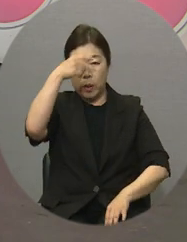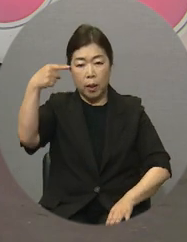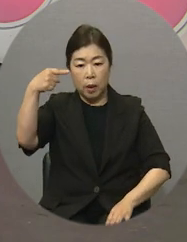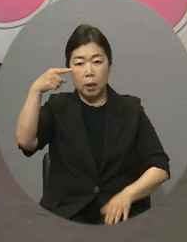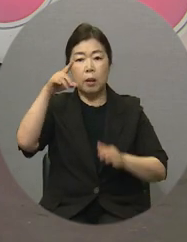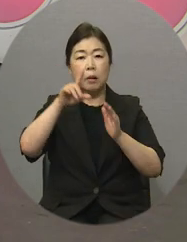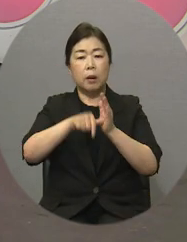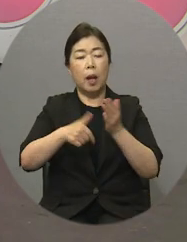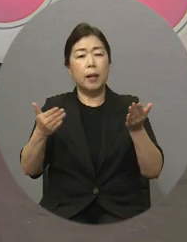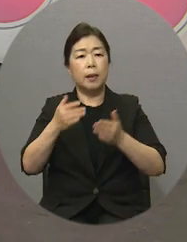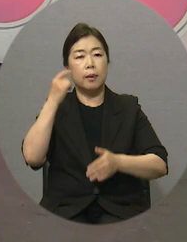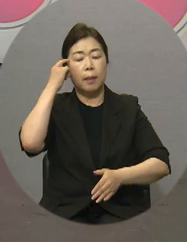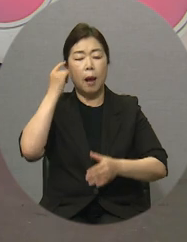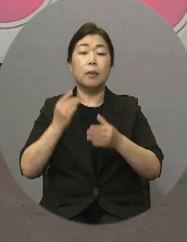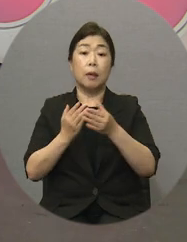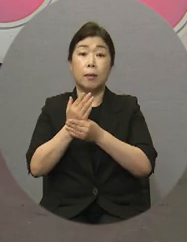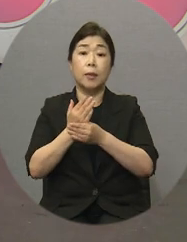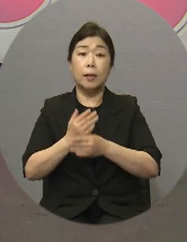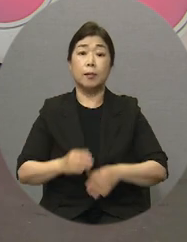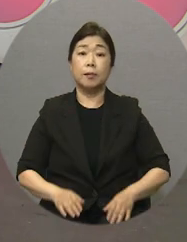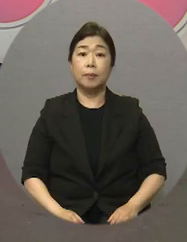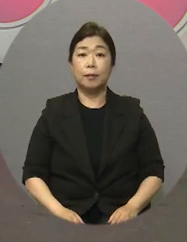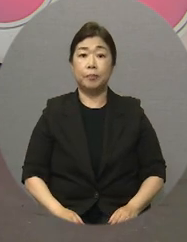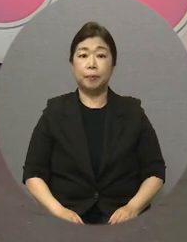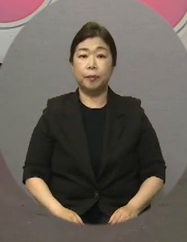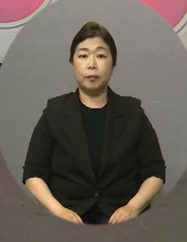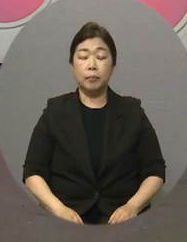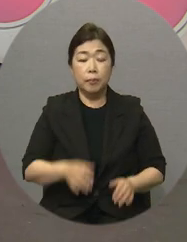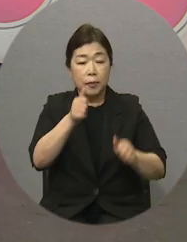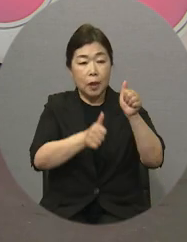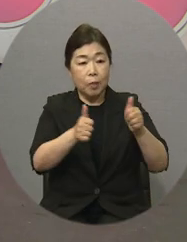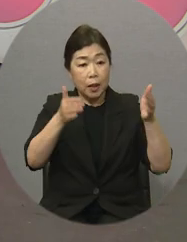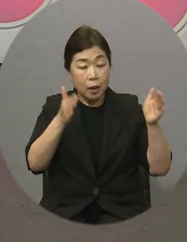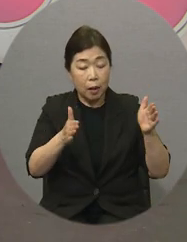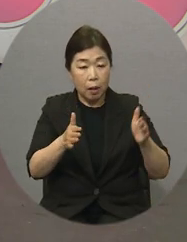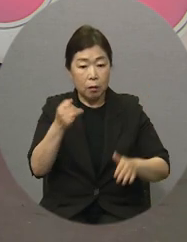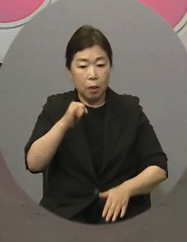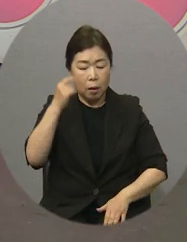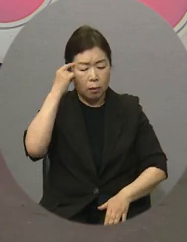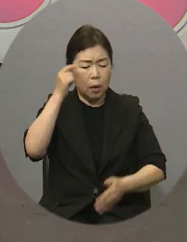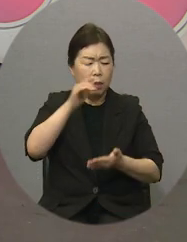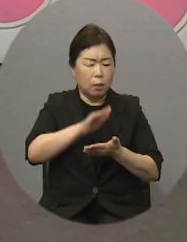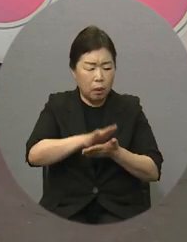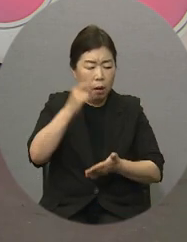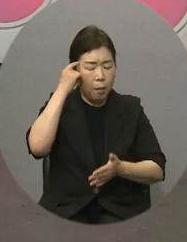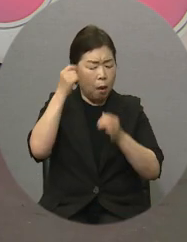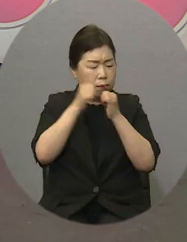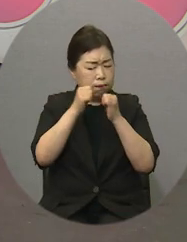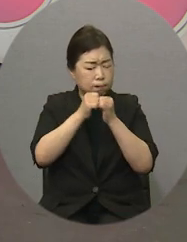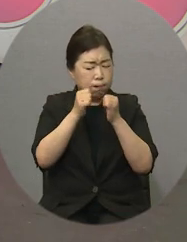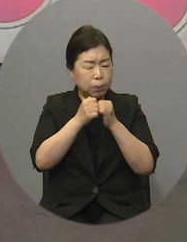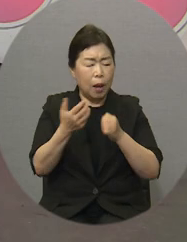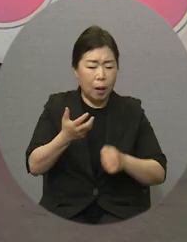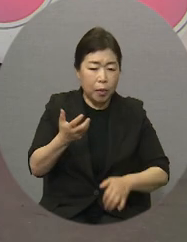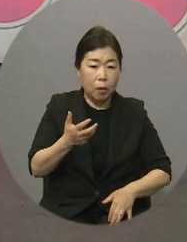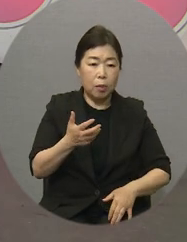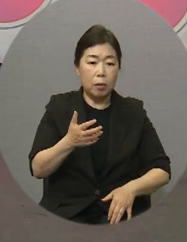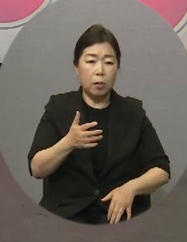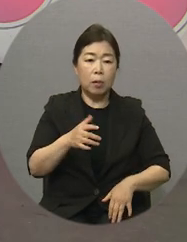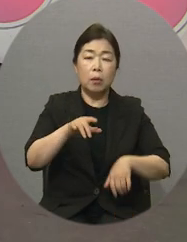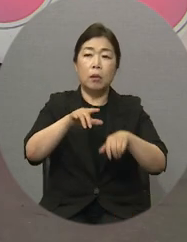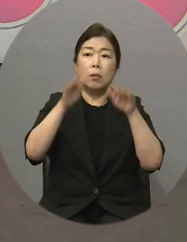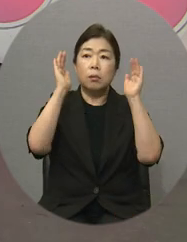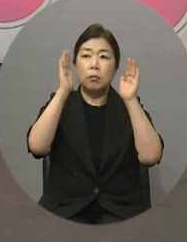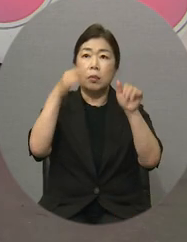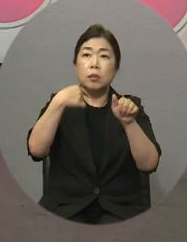때 일이 생각이 나더라고요. 시험 기간인데 딸 아이가 열이 나고 머리가 아프고 막 수업 시간에